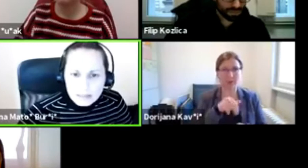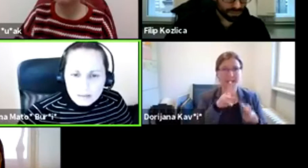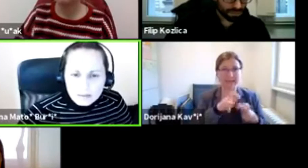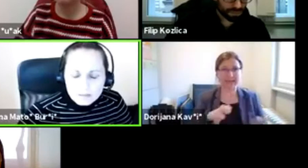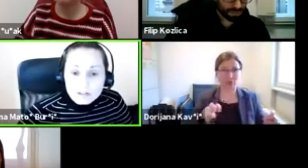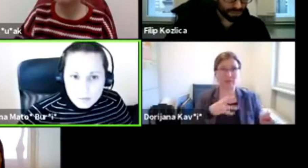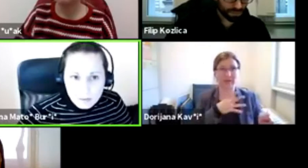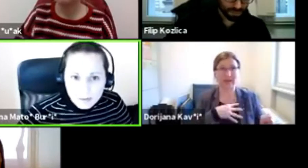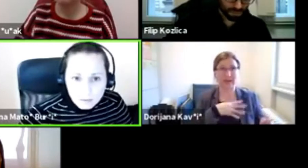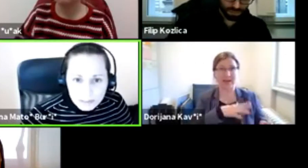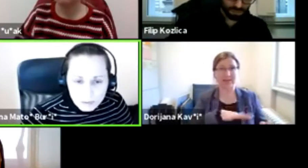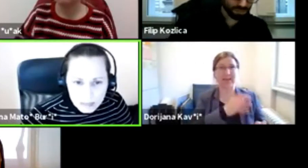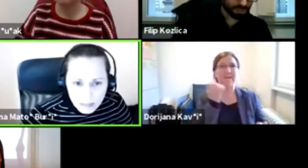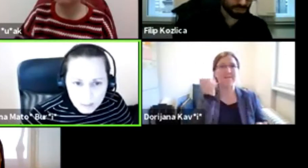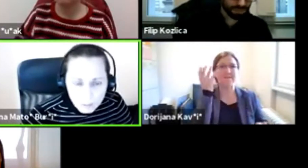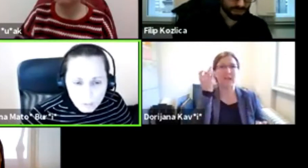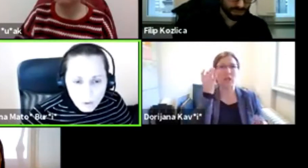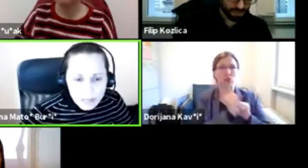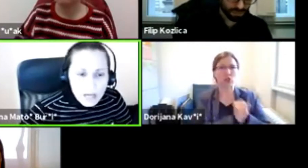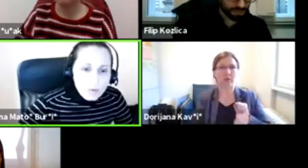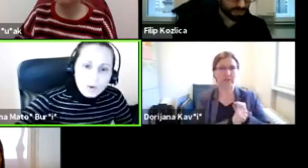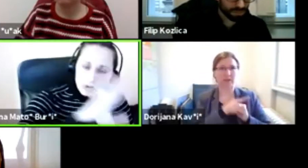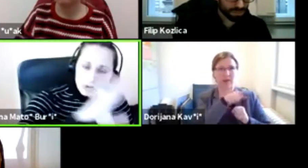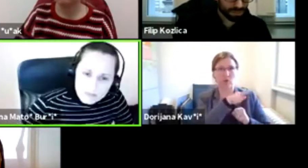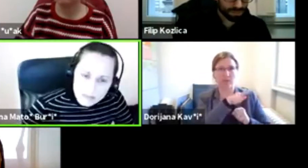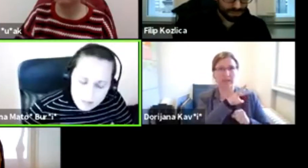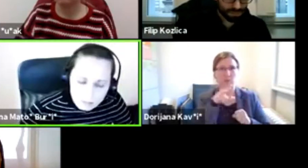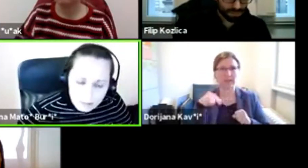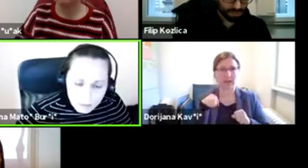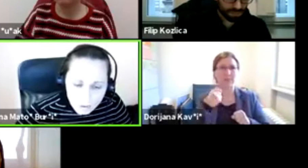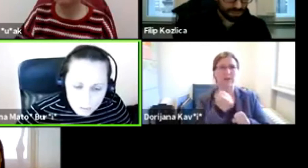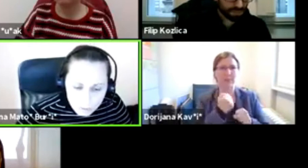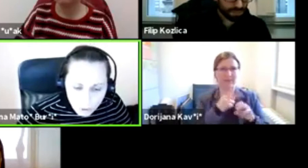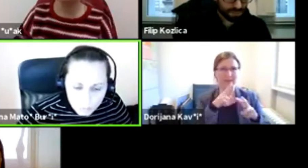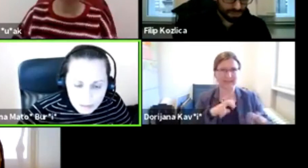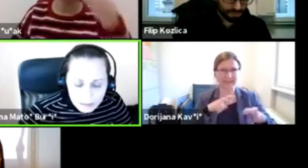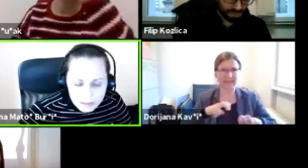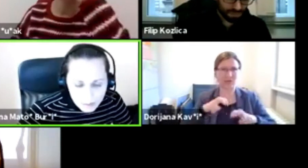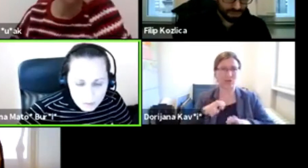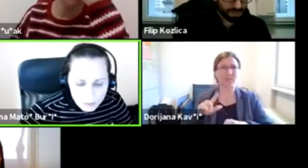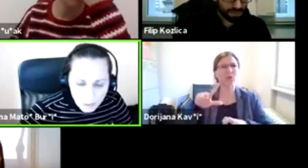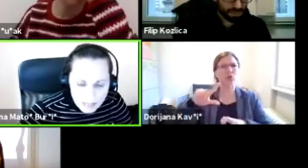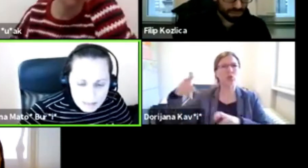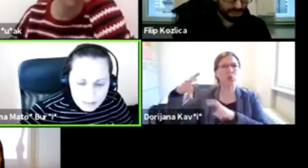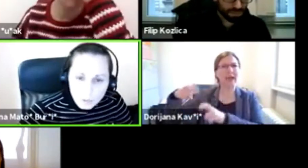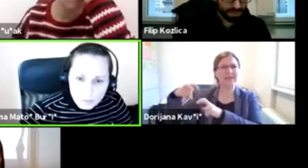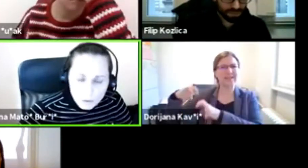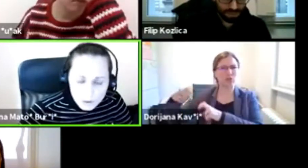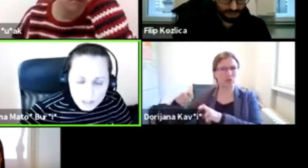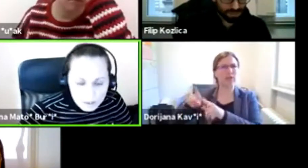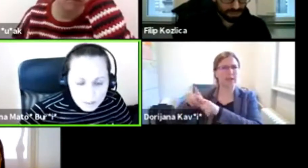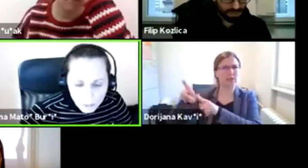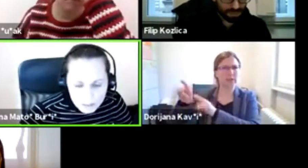psihologinja Filozofskog fakulteta u Zagrebu koje u odnosu na sve rezultate koje su dobili zapravo su pokazali da